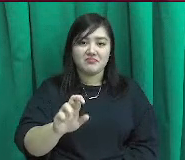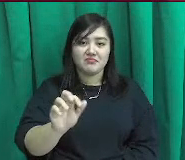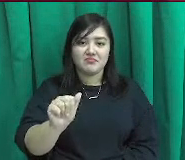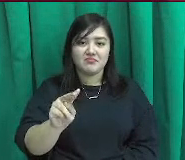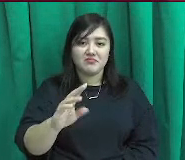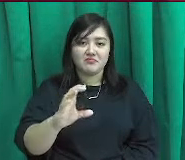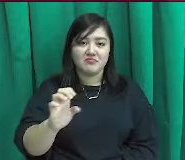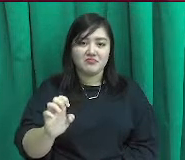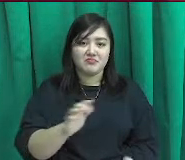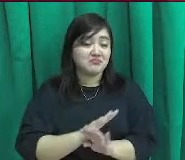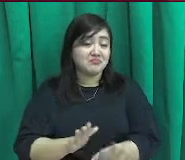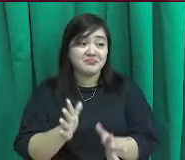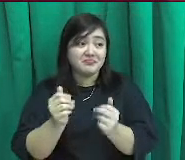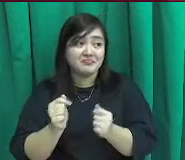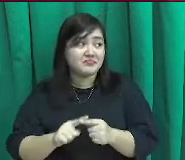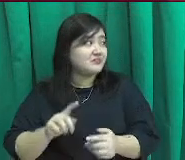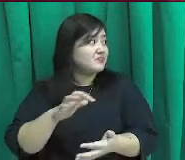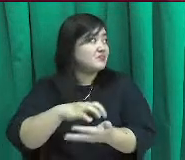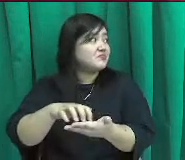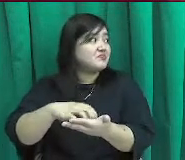kanya-kanya tayo